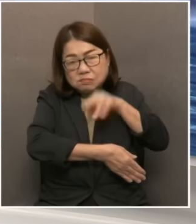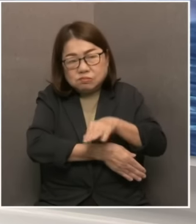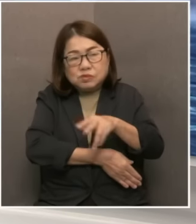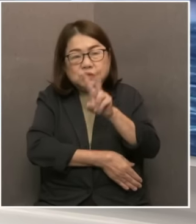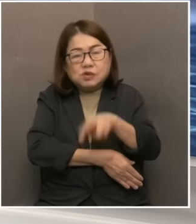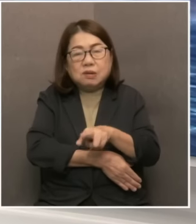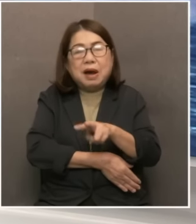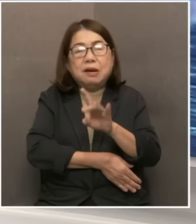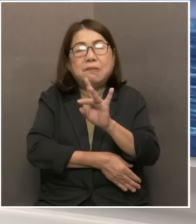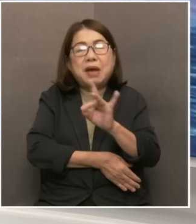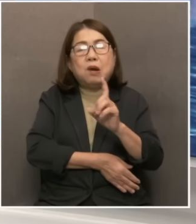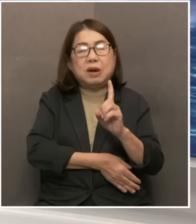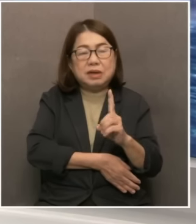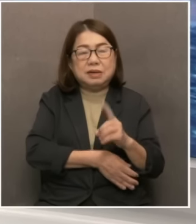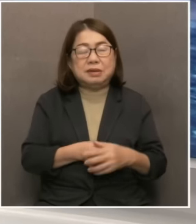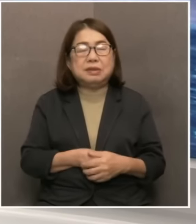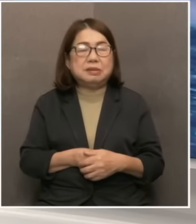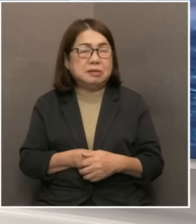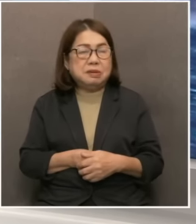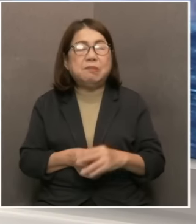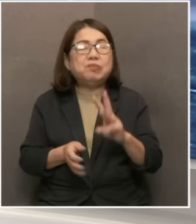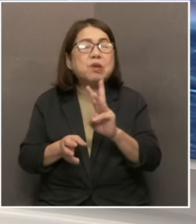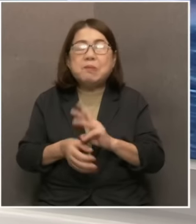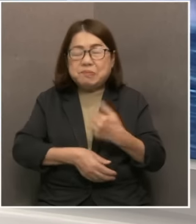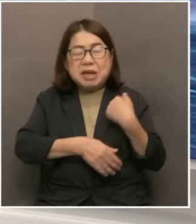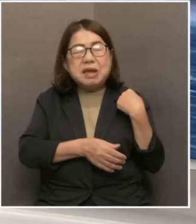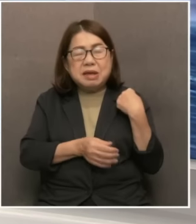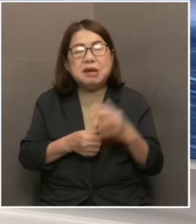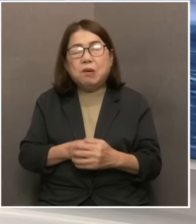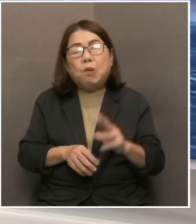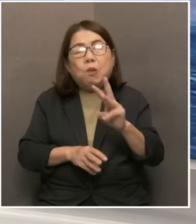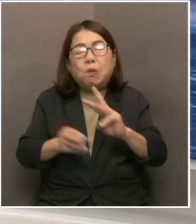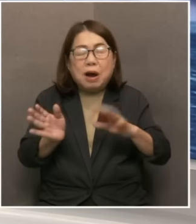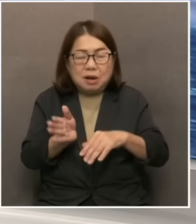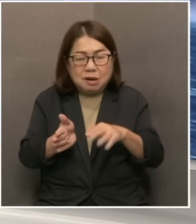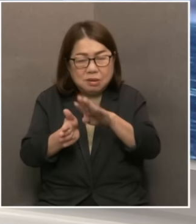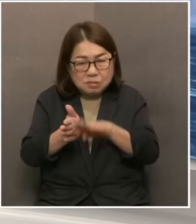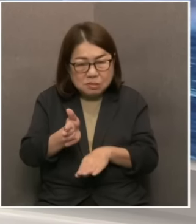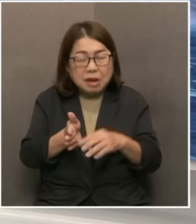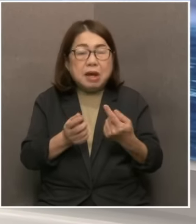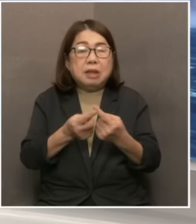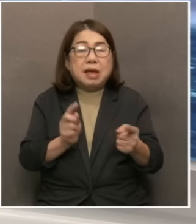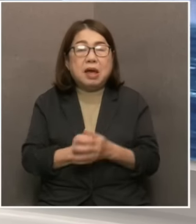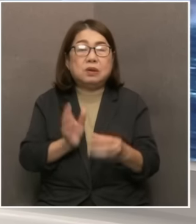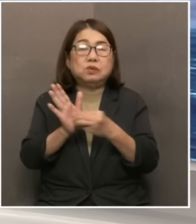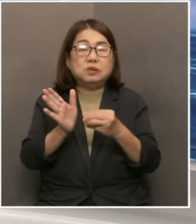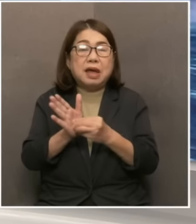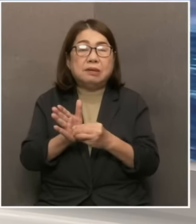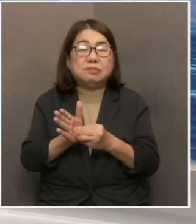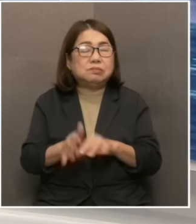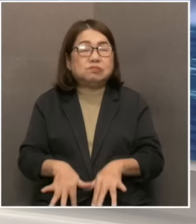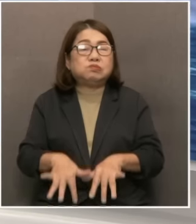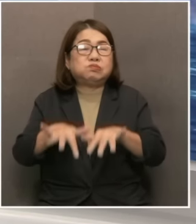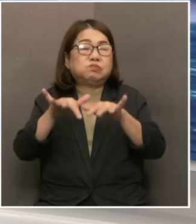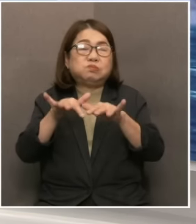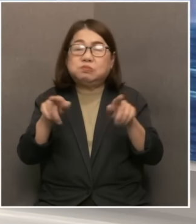คะเพราะฉะนั้นถ้าเทียบกันแล้วยังห่างกันเป็นระดับ 1000ลูกบาทเมตรต่อวินาทีโอกาสเสี่ยงที่กรุงเทพมหานครปีนี้จะท่วมหนัก